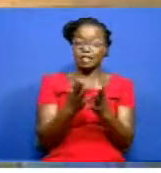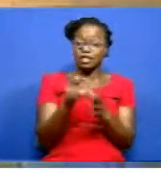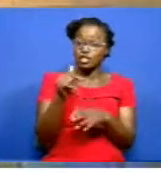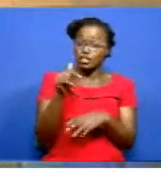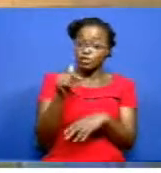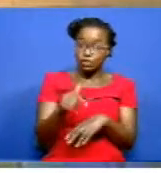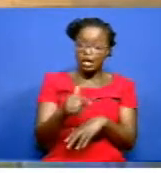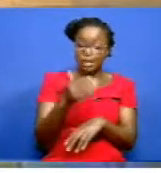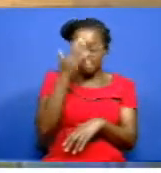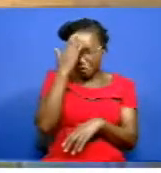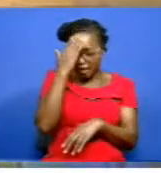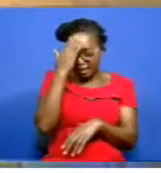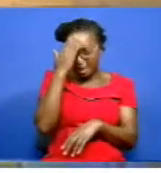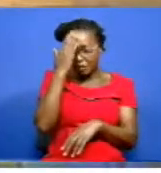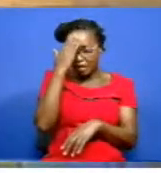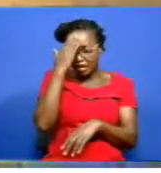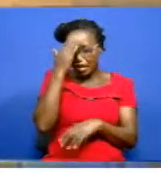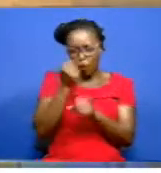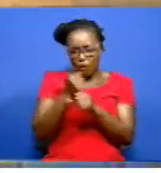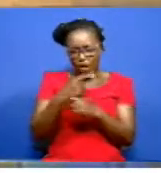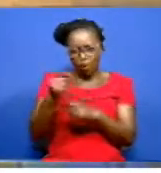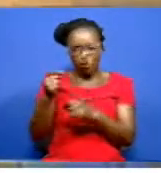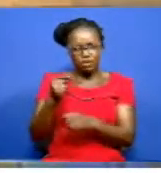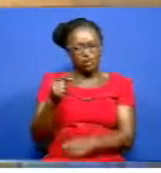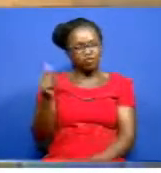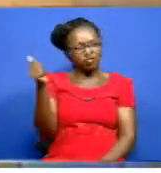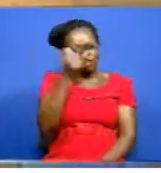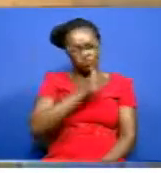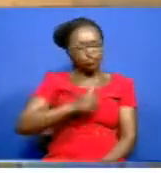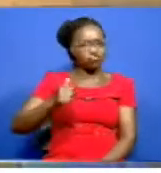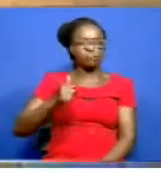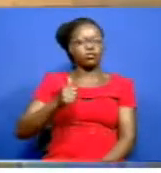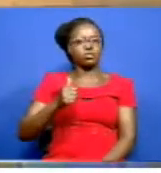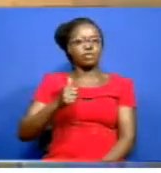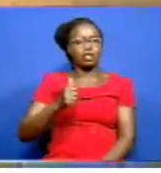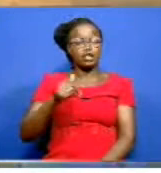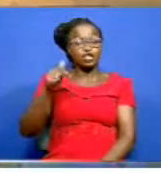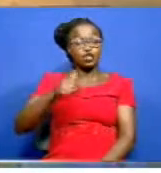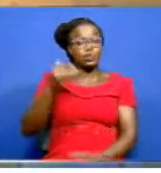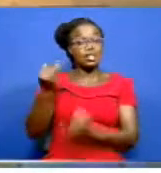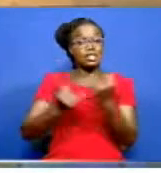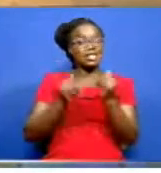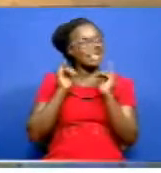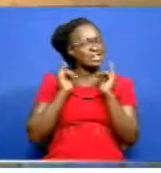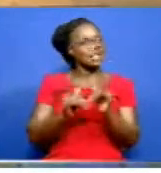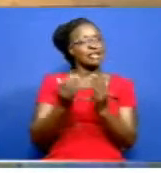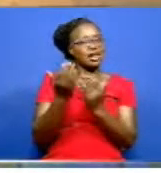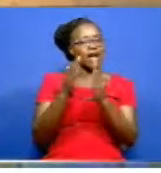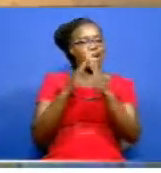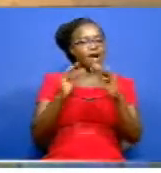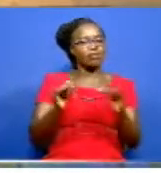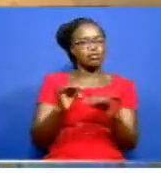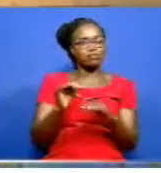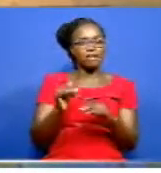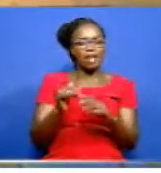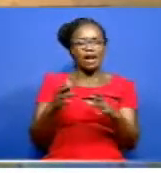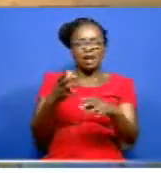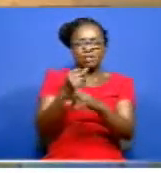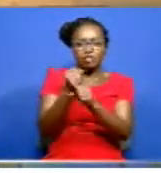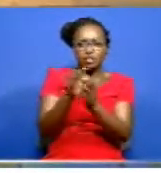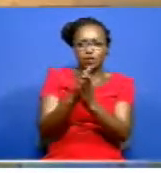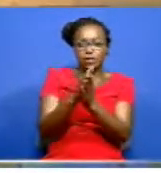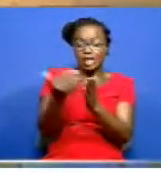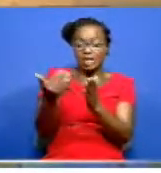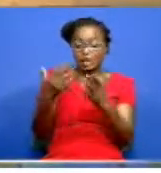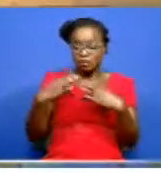Monday na Monday unaendanga kazini unasema hapana, leo ni Saturday na nataka tu kukaa kwa nyumba. Yani hautaki kukuwa associated na watu